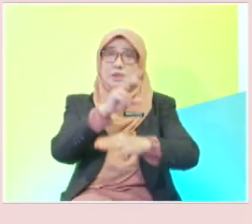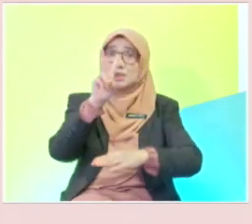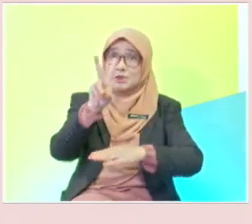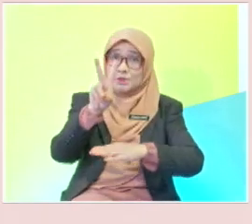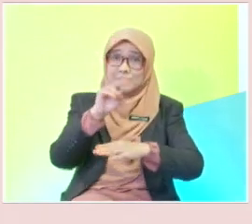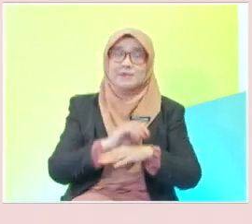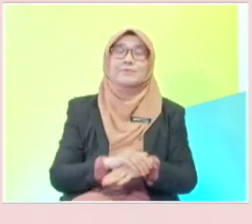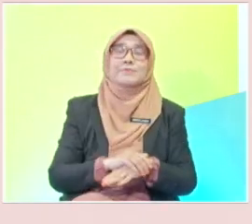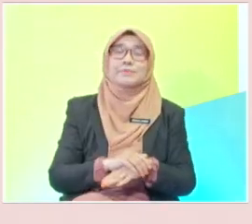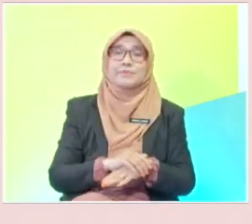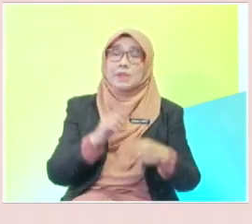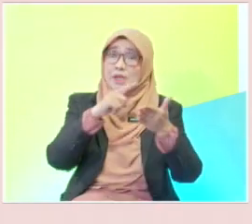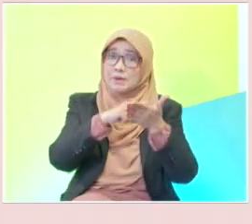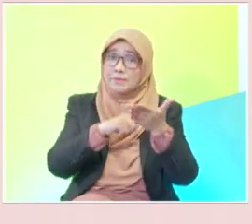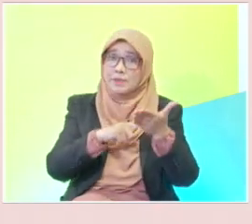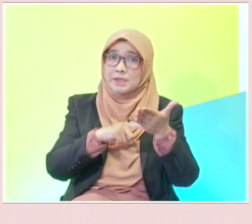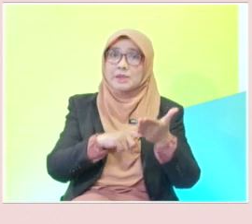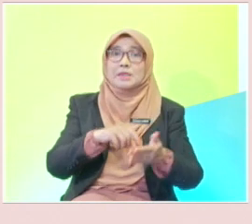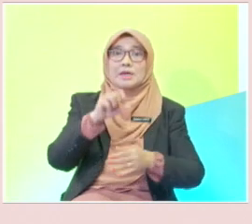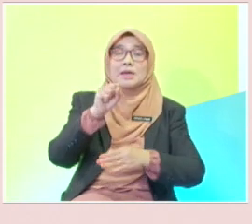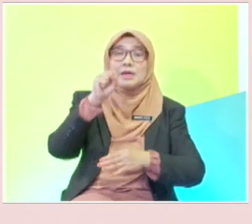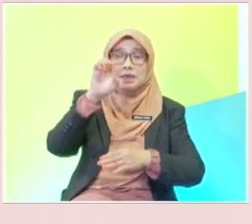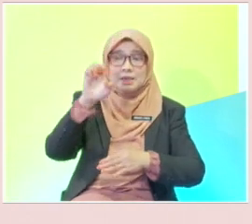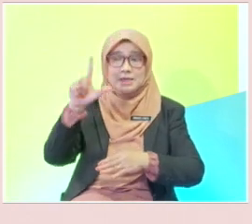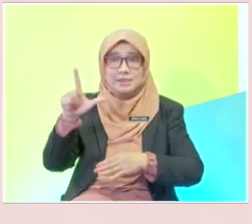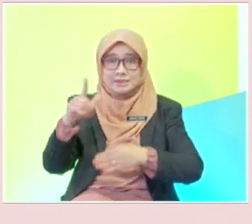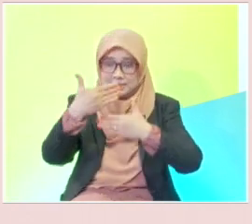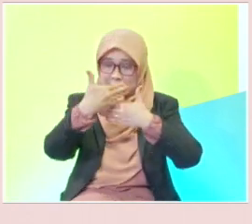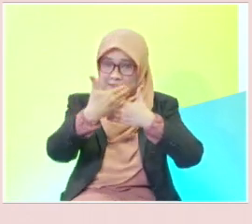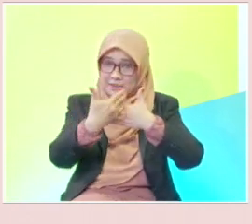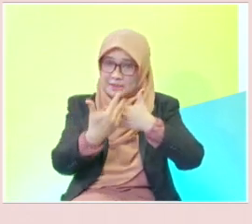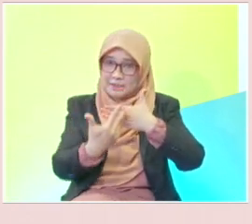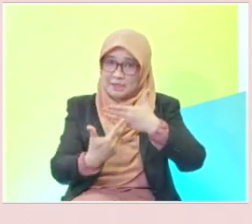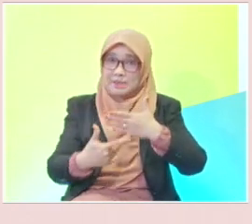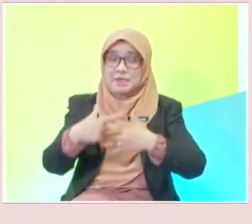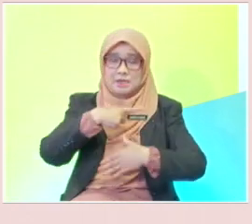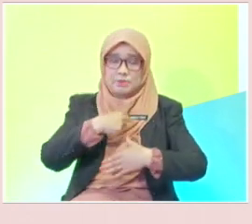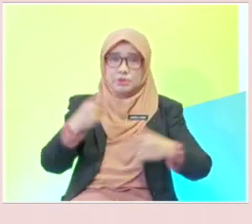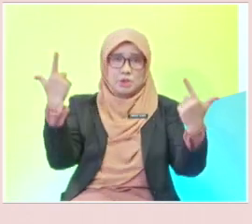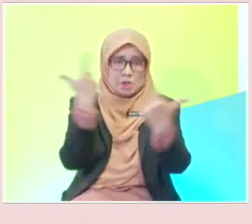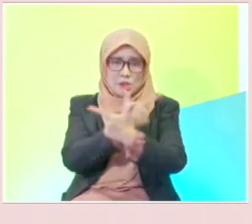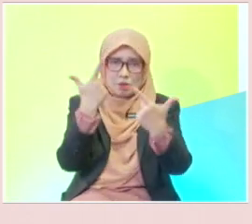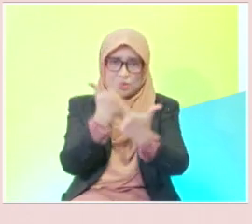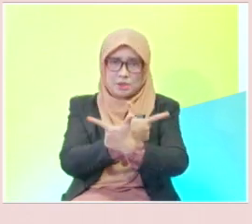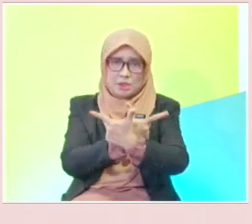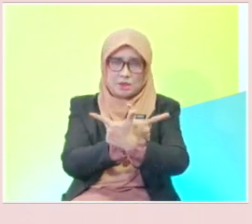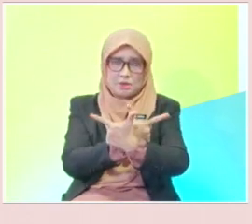pertahanan kedua, iaitu sel darah putih. Okey, sel darah putih akan melawan patogen